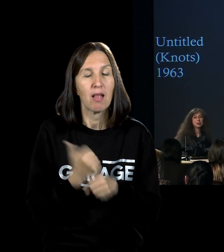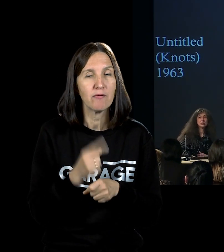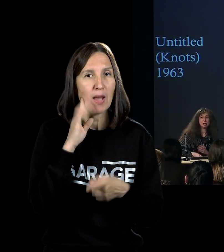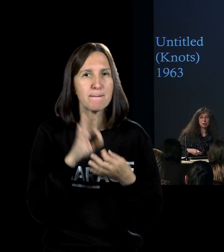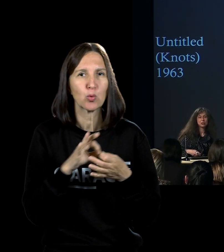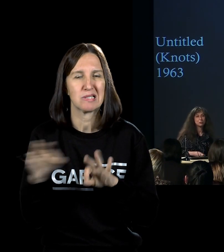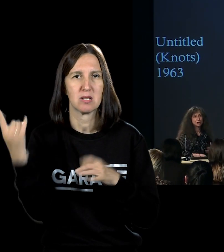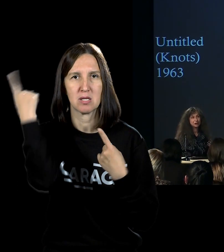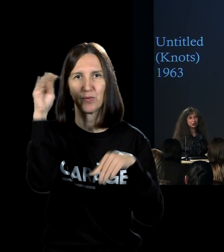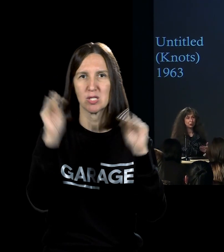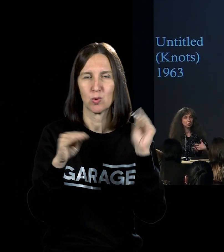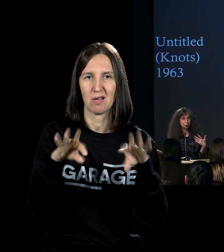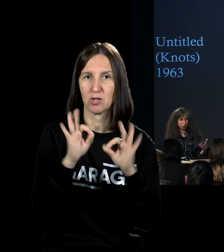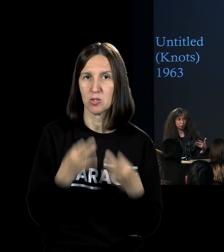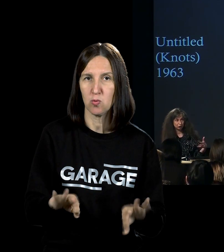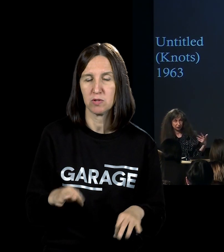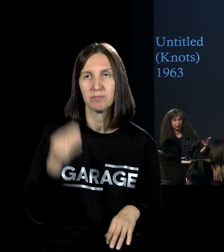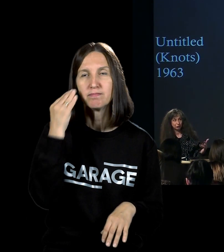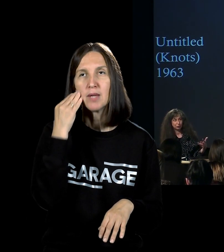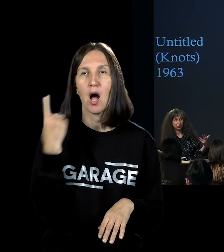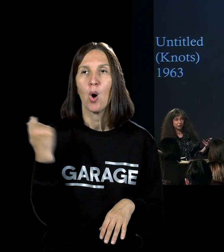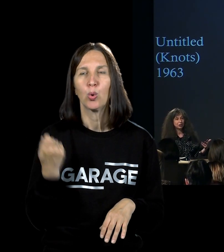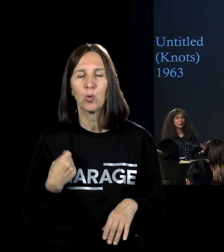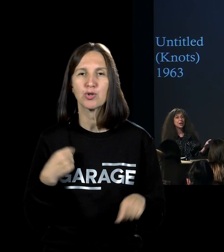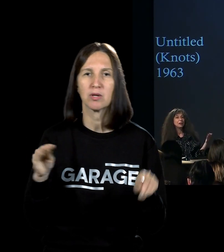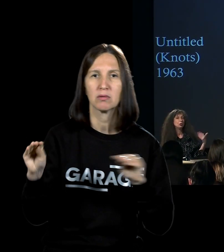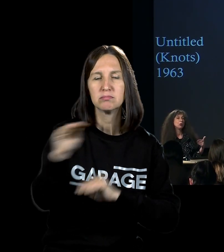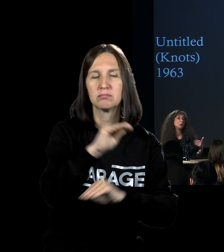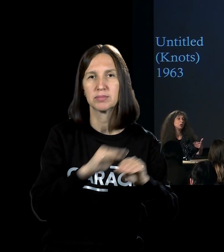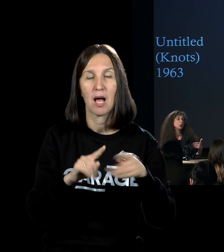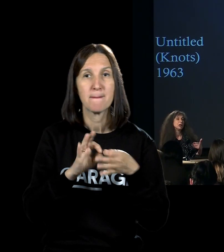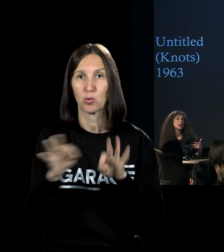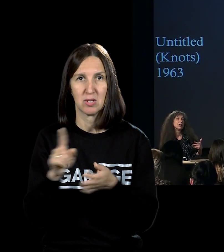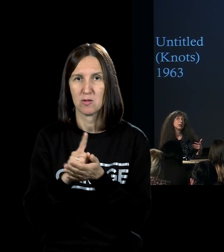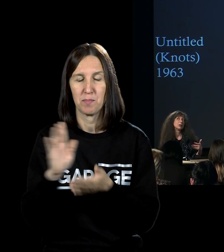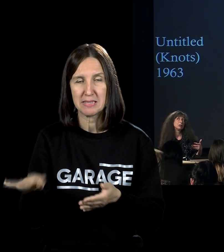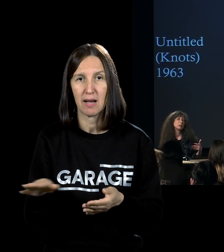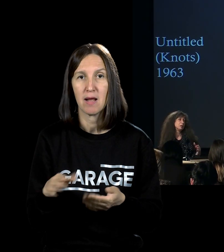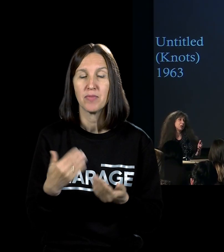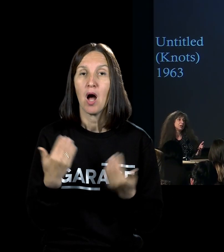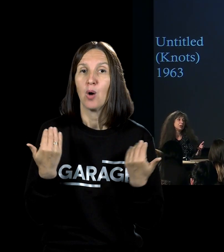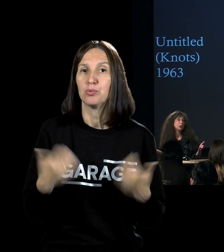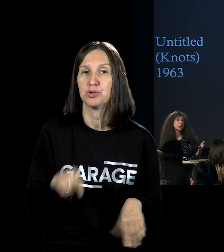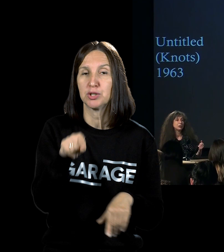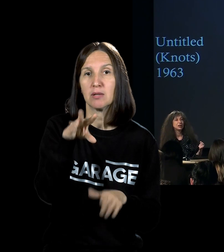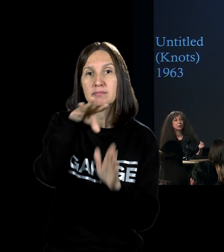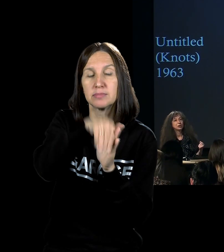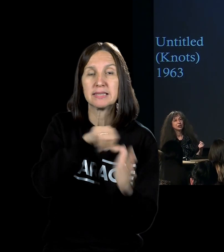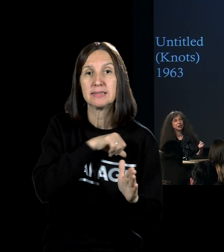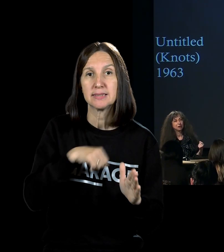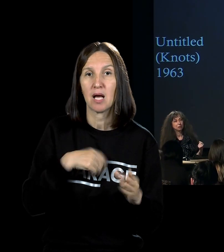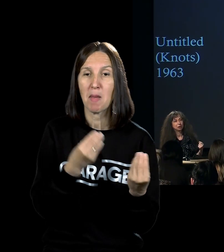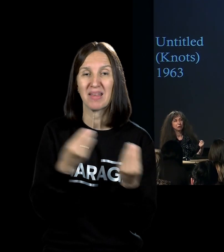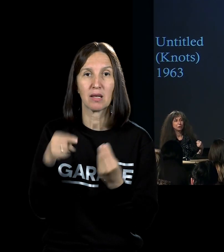этот не обязательно процесс, когда художник что-то создает и передвигает. Это то, как могут в этом процессе участвуют